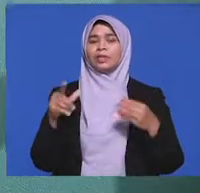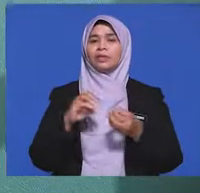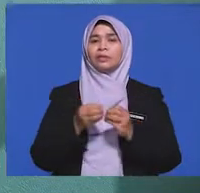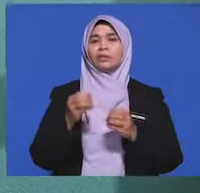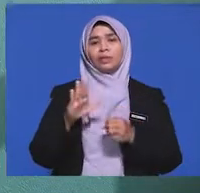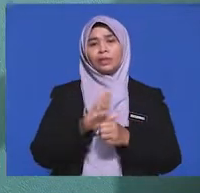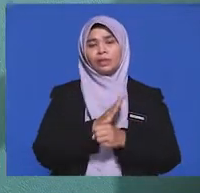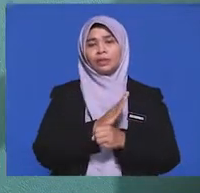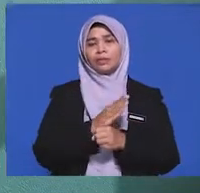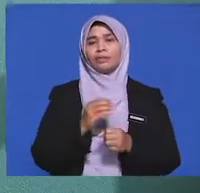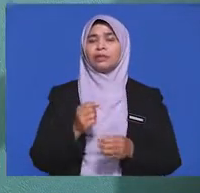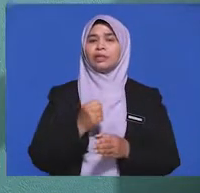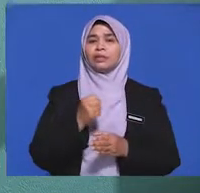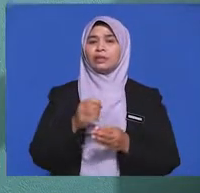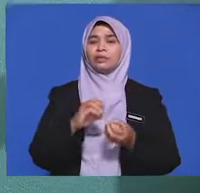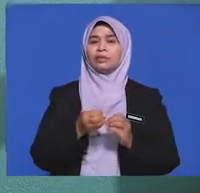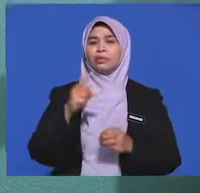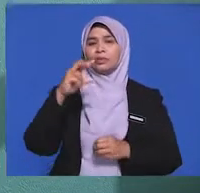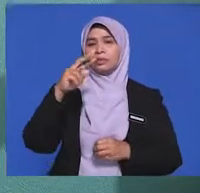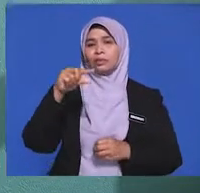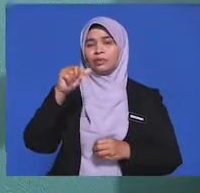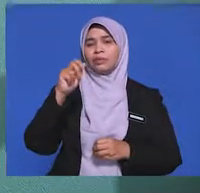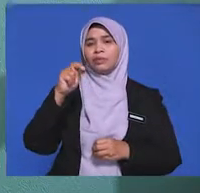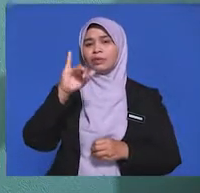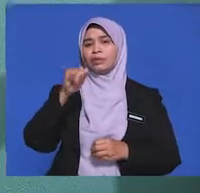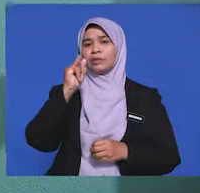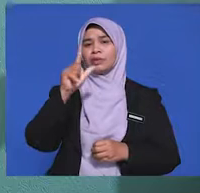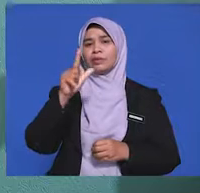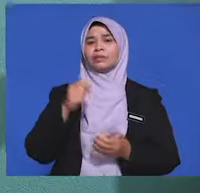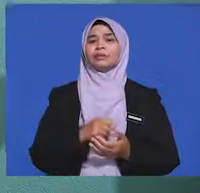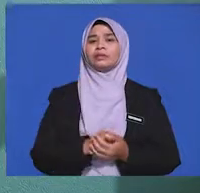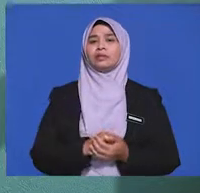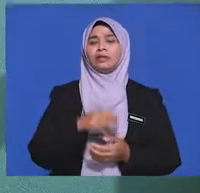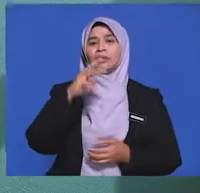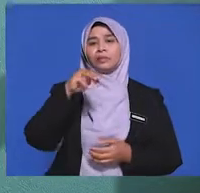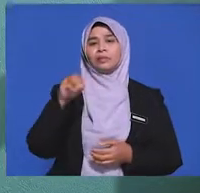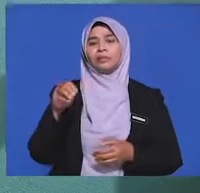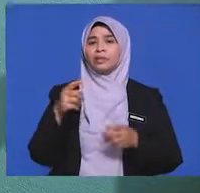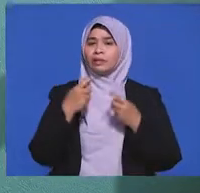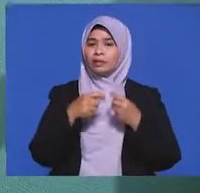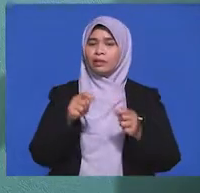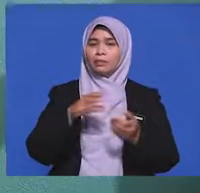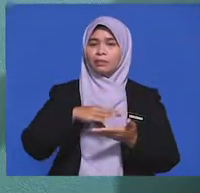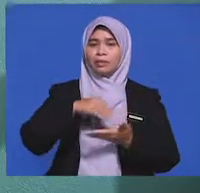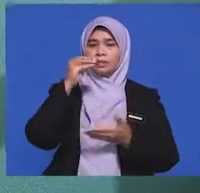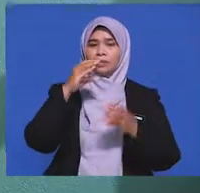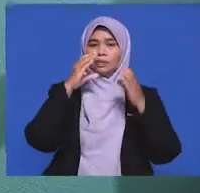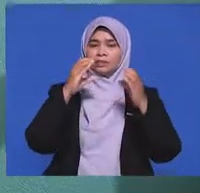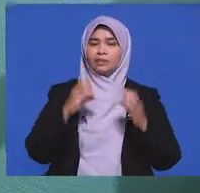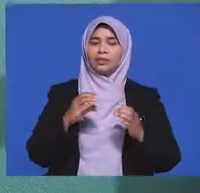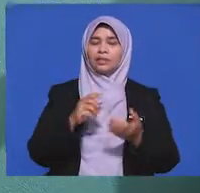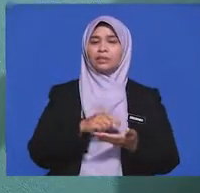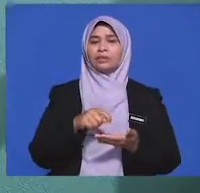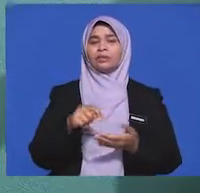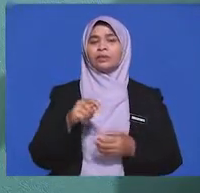genap atau nombor ganjil. Murid-murid telah pun mempelajari cara menulis